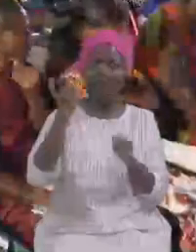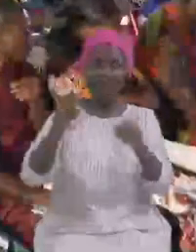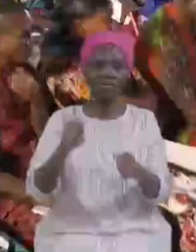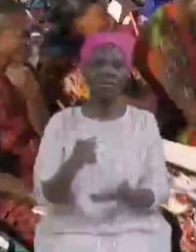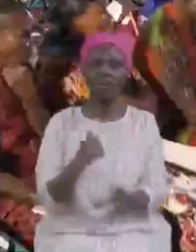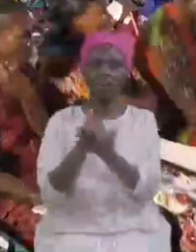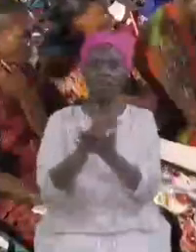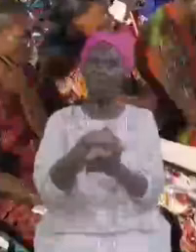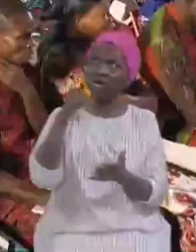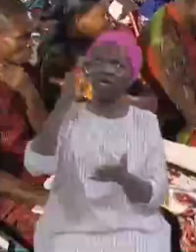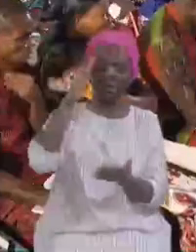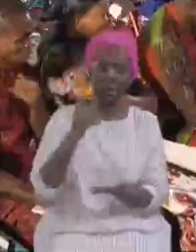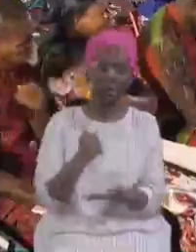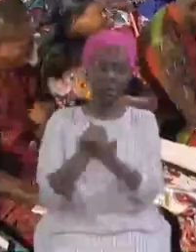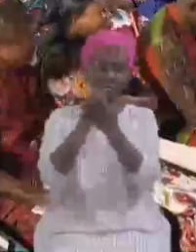aider.